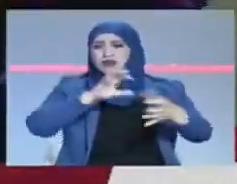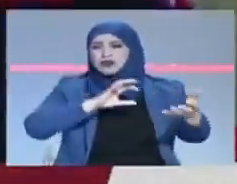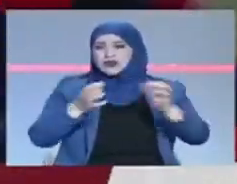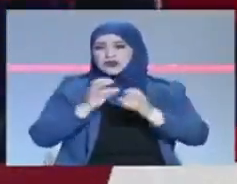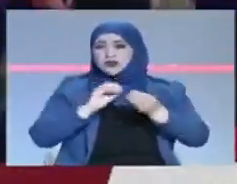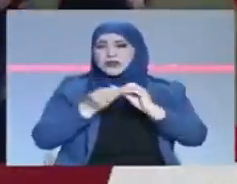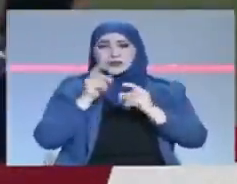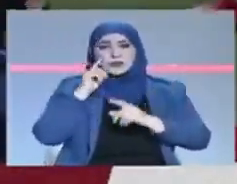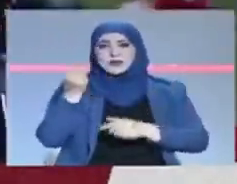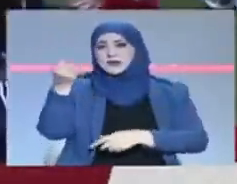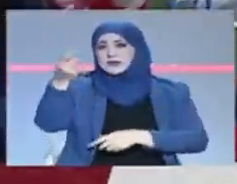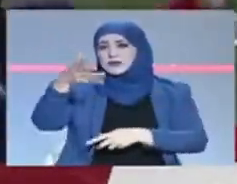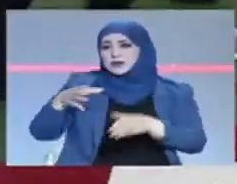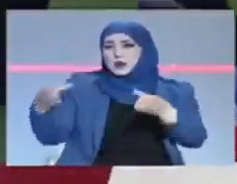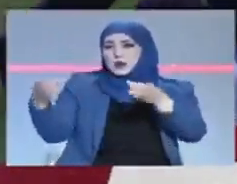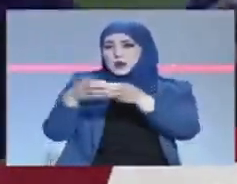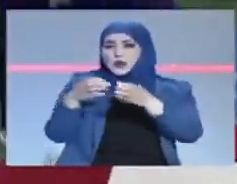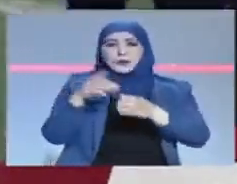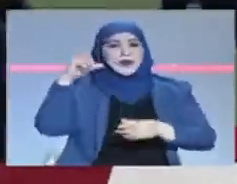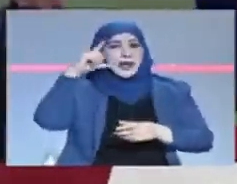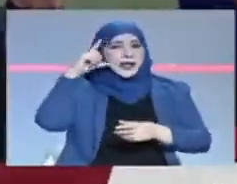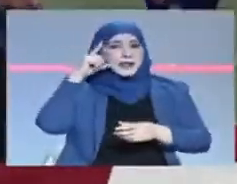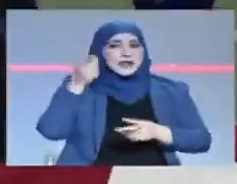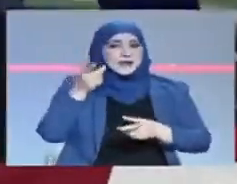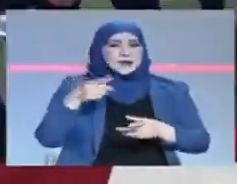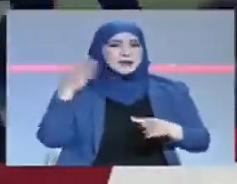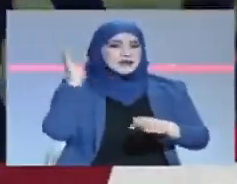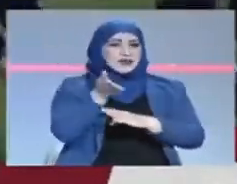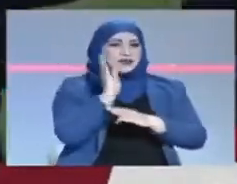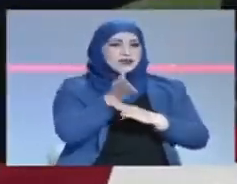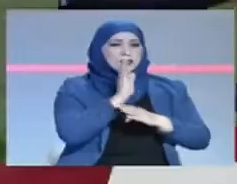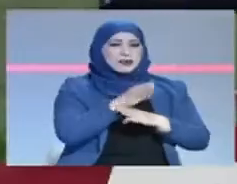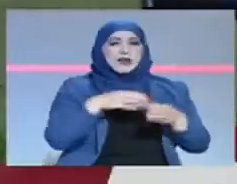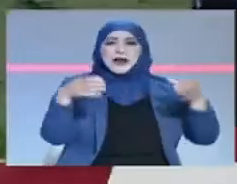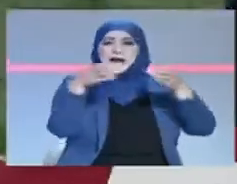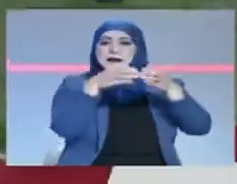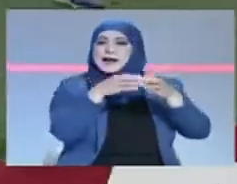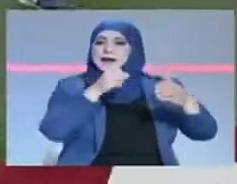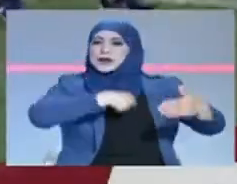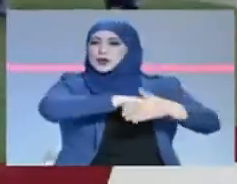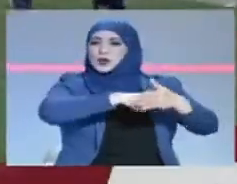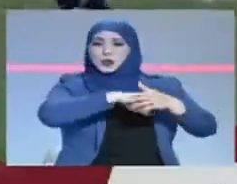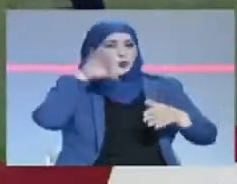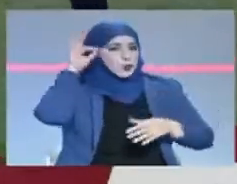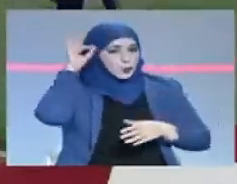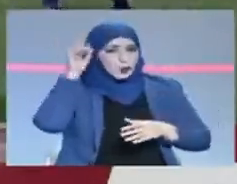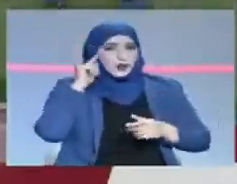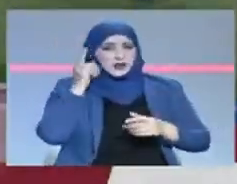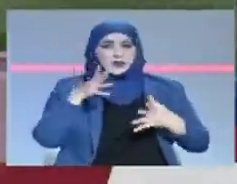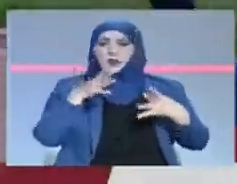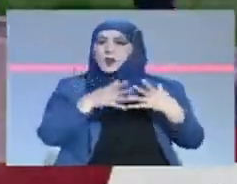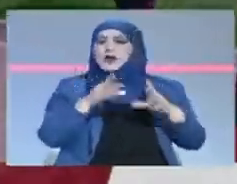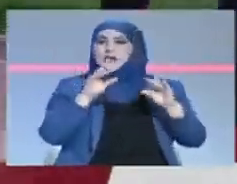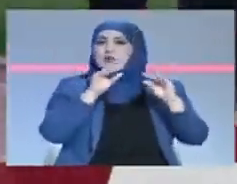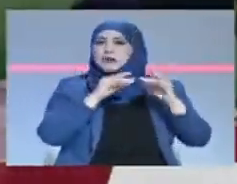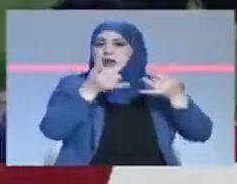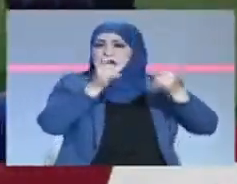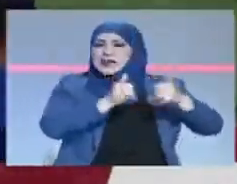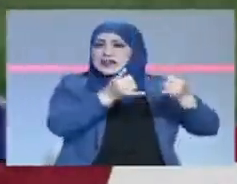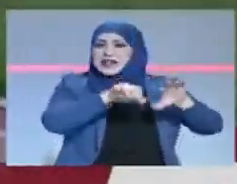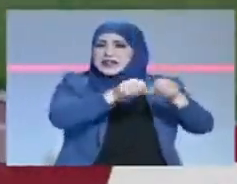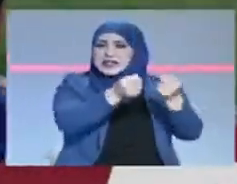ومحاولة عدد من لاعبي المنتخب الليبي الاعتداء على لاعبي المنتخب الوطني وتهشيم عدد من